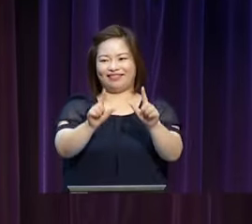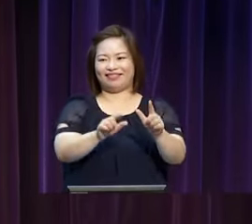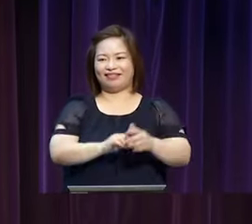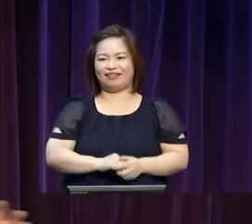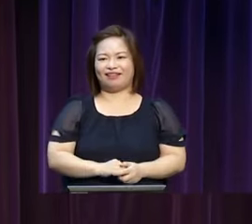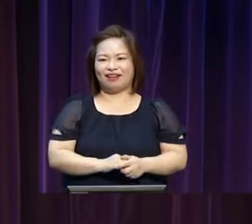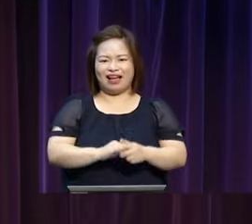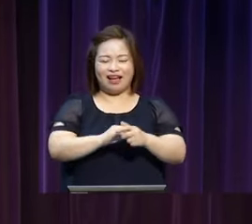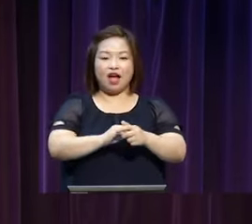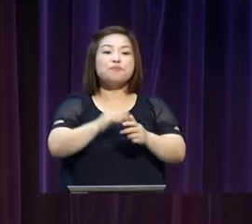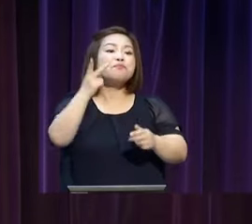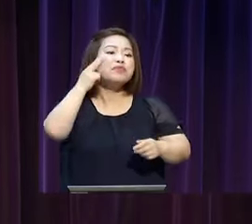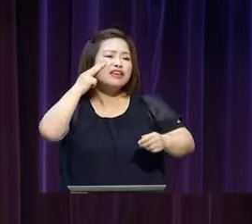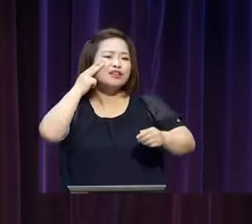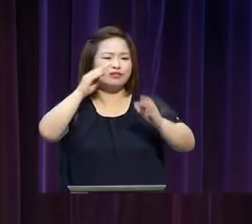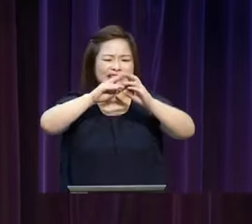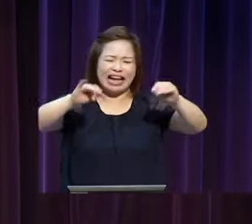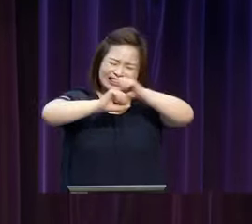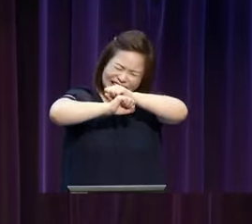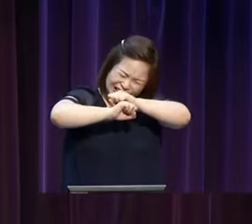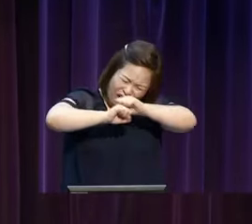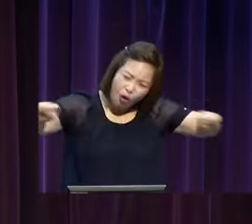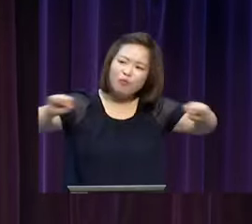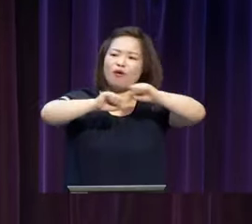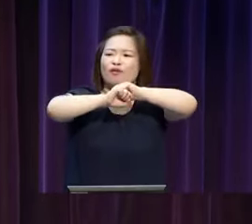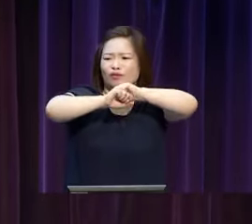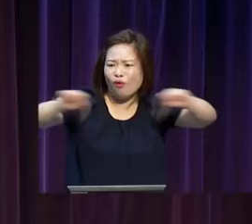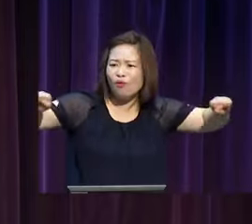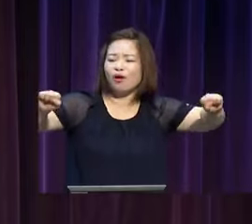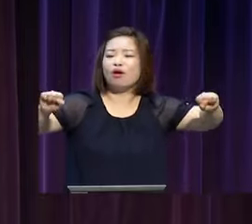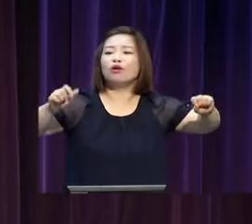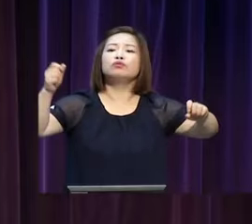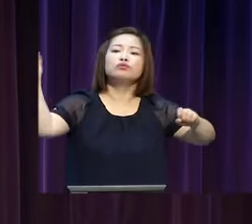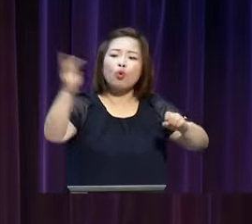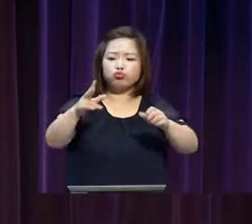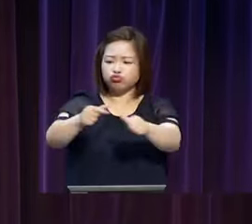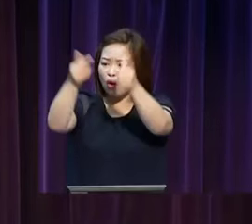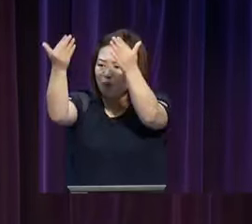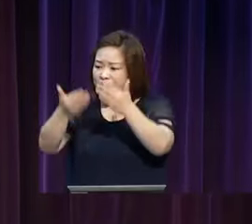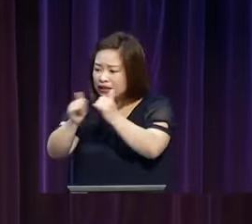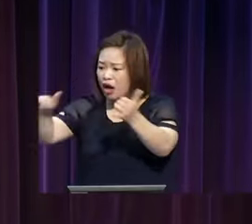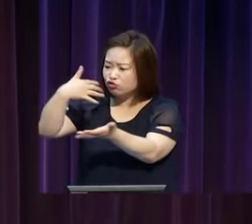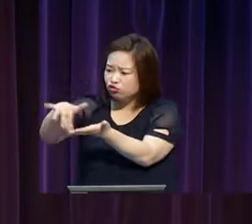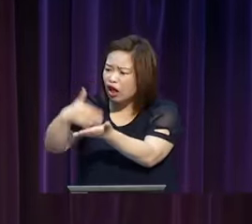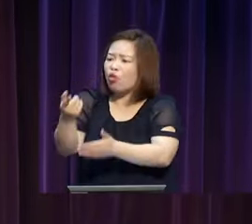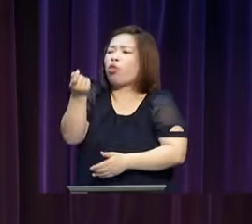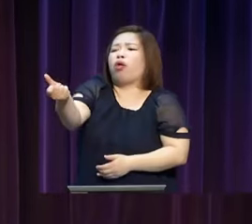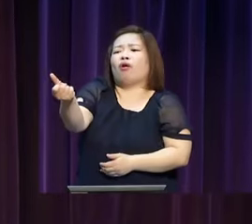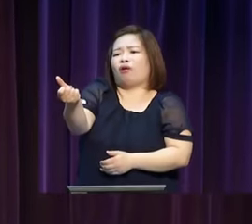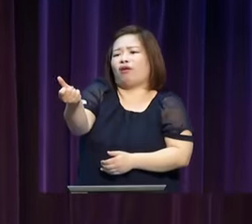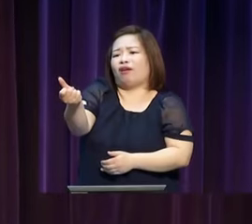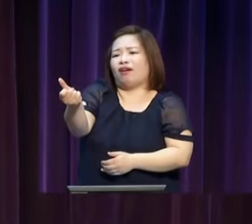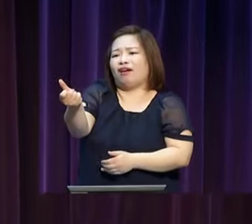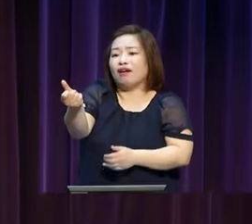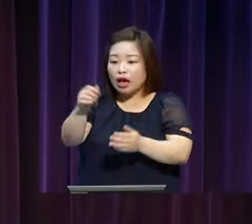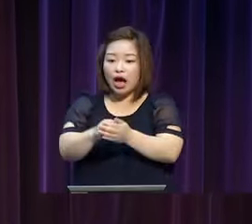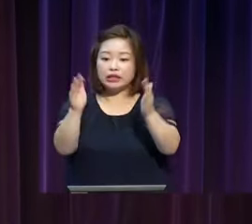땅이 워낙 넓어. 구원받은 사람은 너무 적어. 그러니까 한 6시간 가니까 한 가정